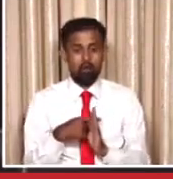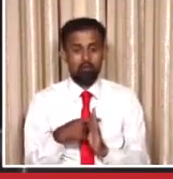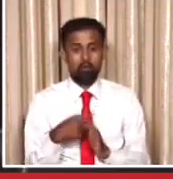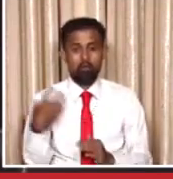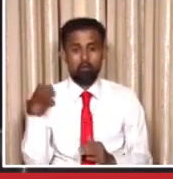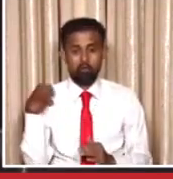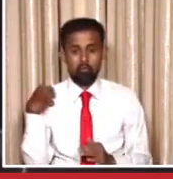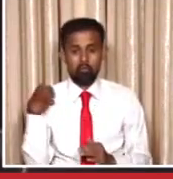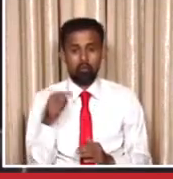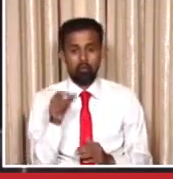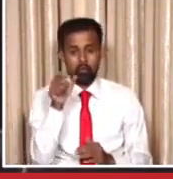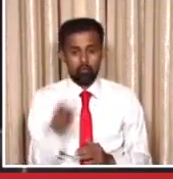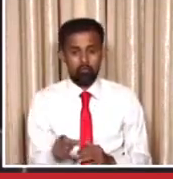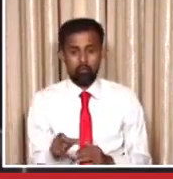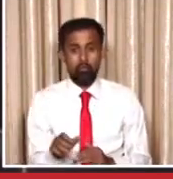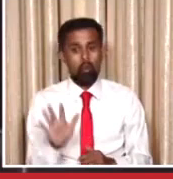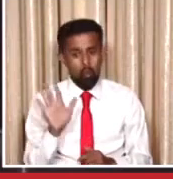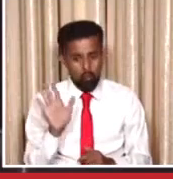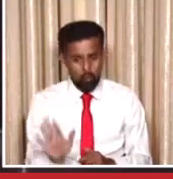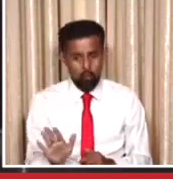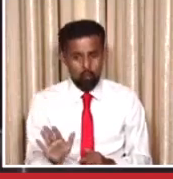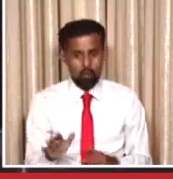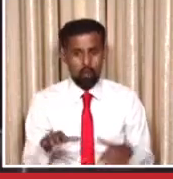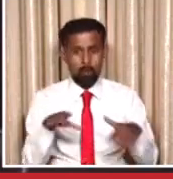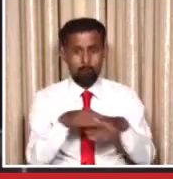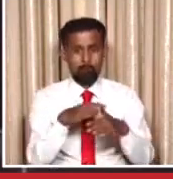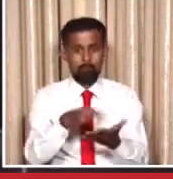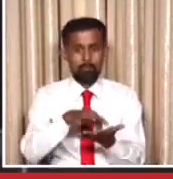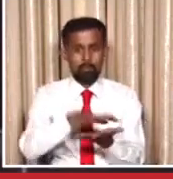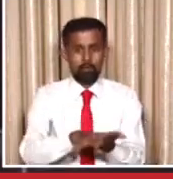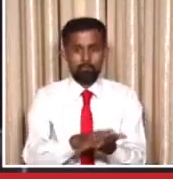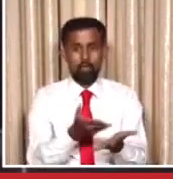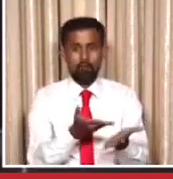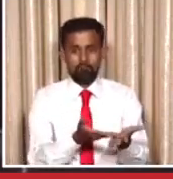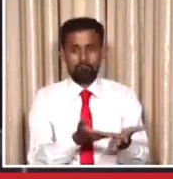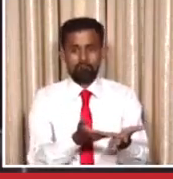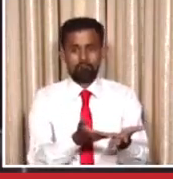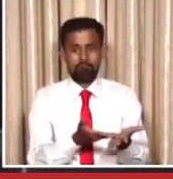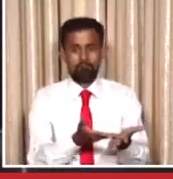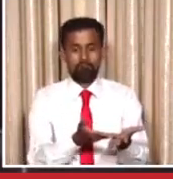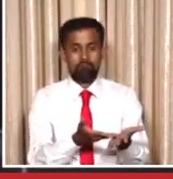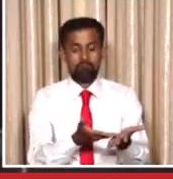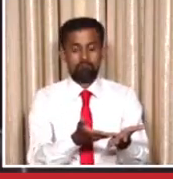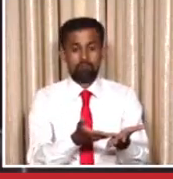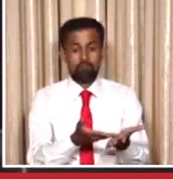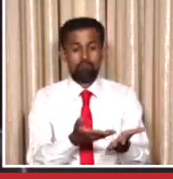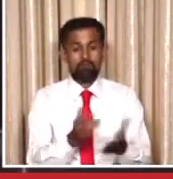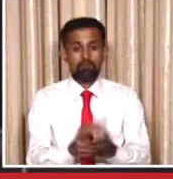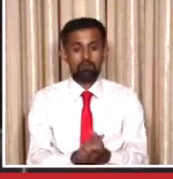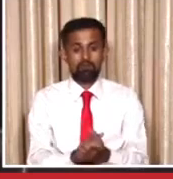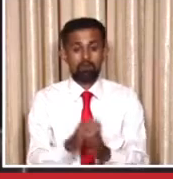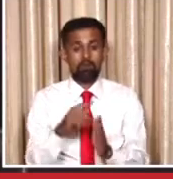அங்கு சொல்லப்படுகிறது திருமண பதிவுக்காக. அது அது வெளிநாட்டிலே ஒரு அமெரிக்காவிலோ அல்லது கனடாவிலோ யூரோப்பிலே ஒரு யூரோப்பாவிலோ இருக்கின்ற